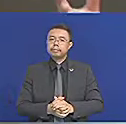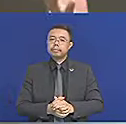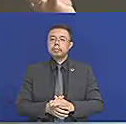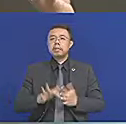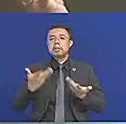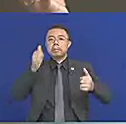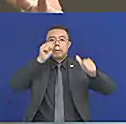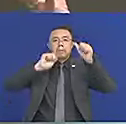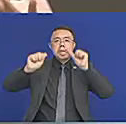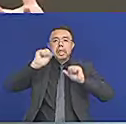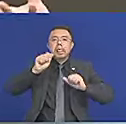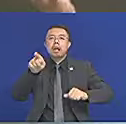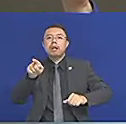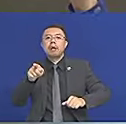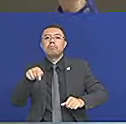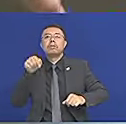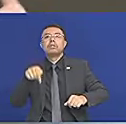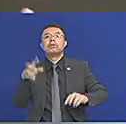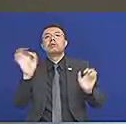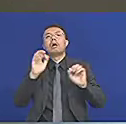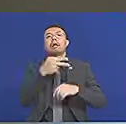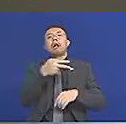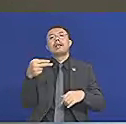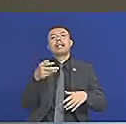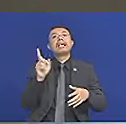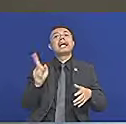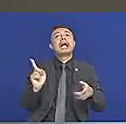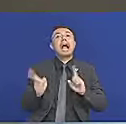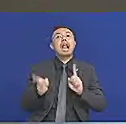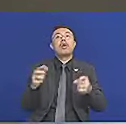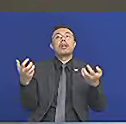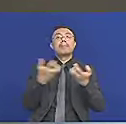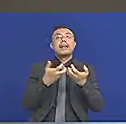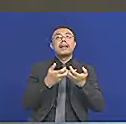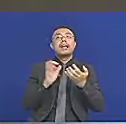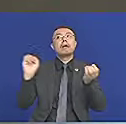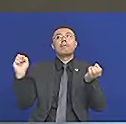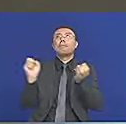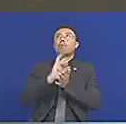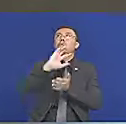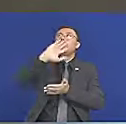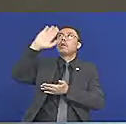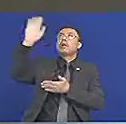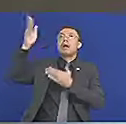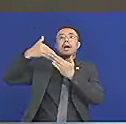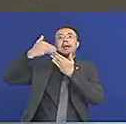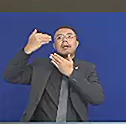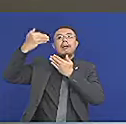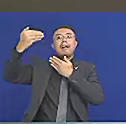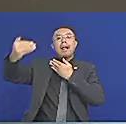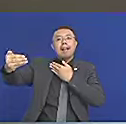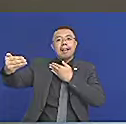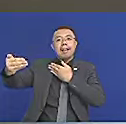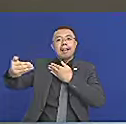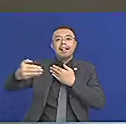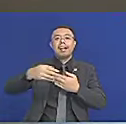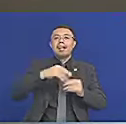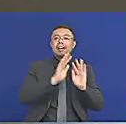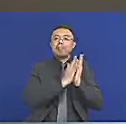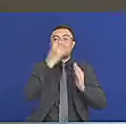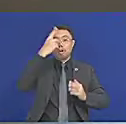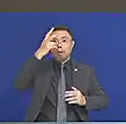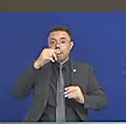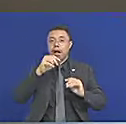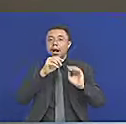Tapi penderitaanmu ini tidak ada artinya dibanding kemuliaan kekal. Roma pasal 8